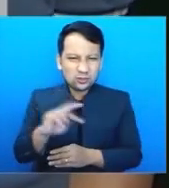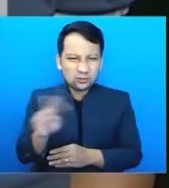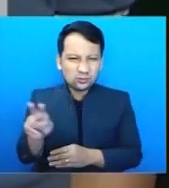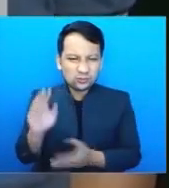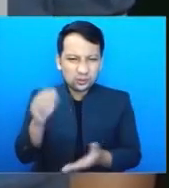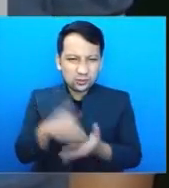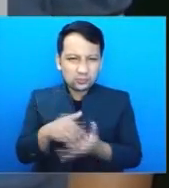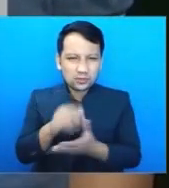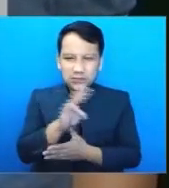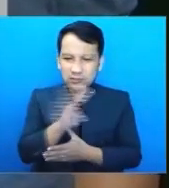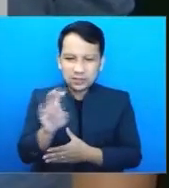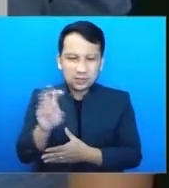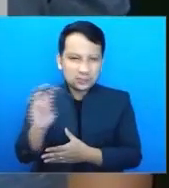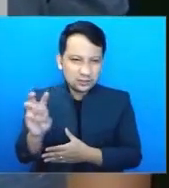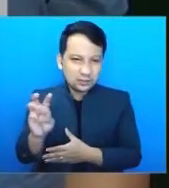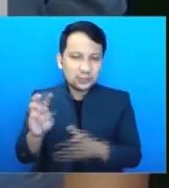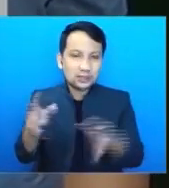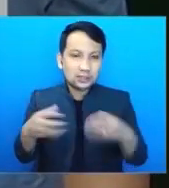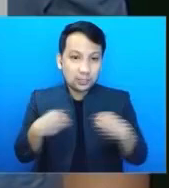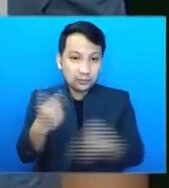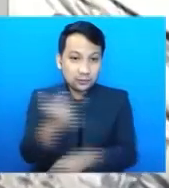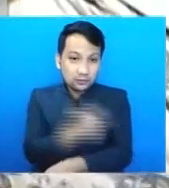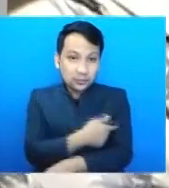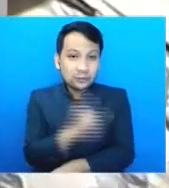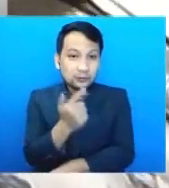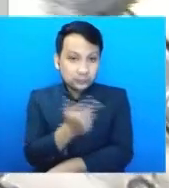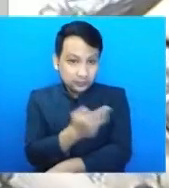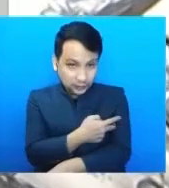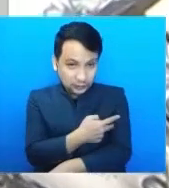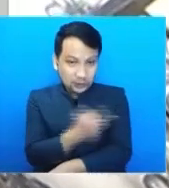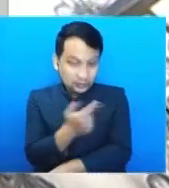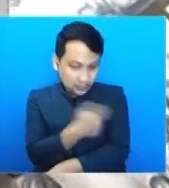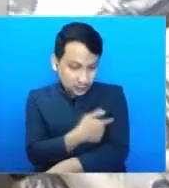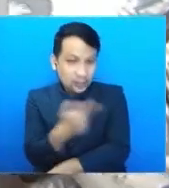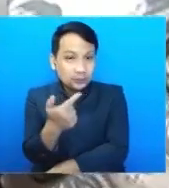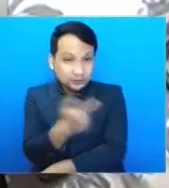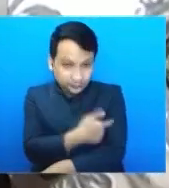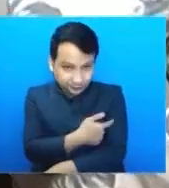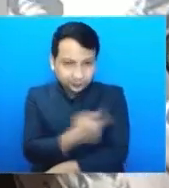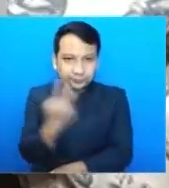322,706 ang nakakuha ng first at second dose. Habang sa Navotas,